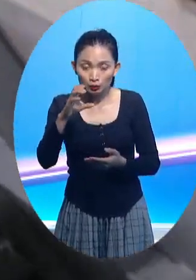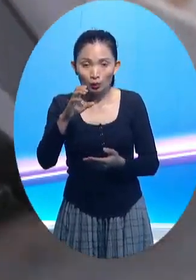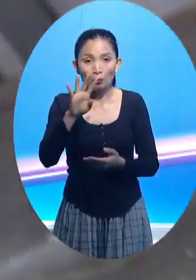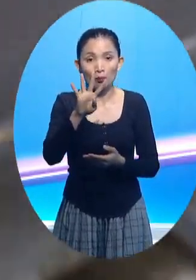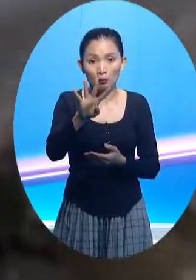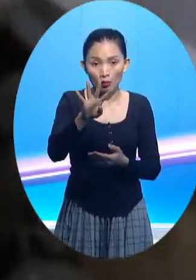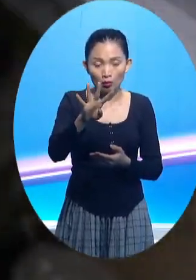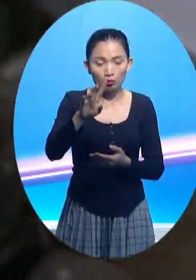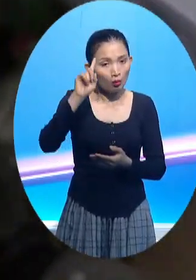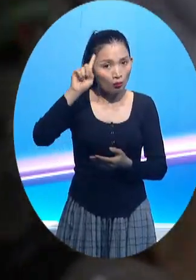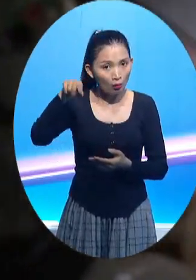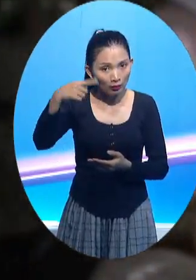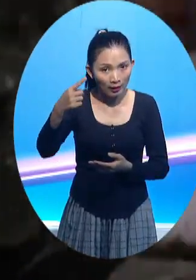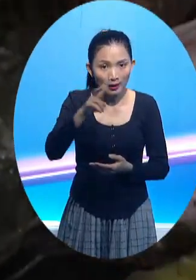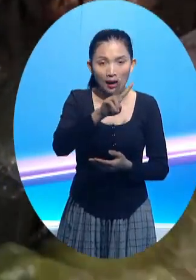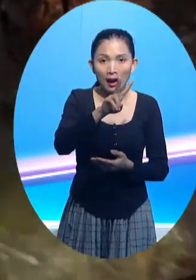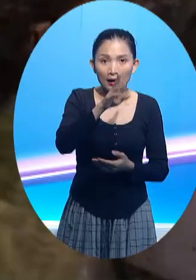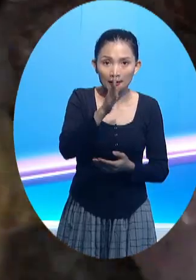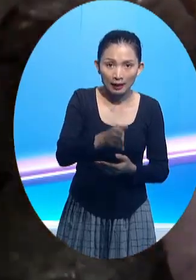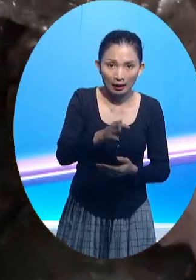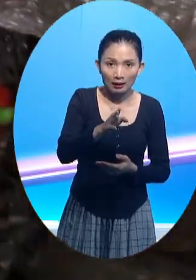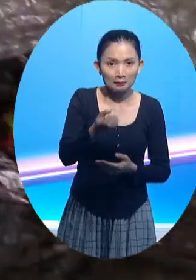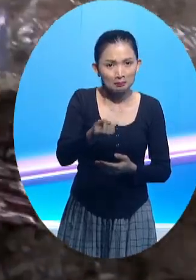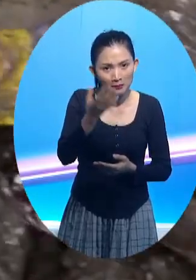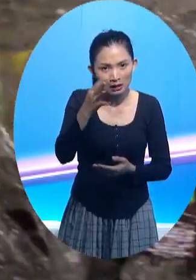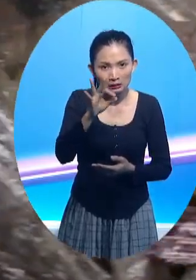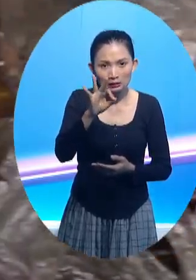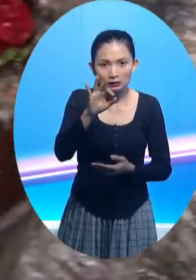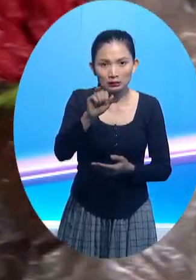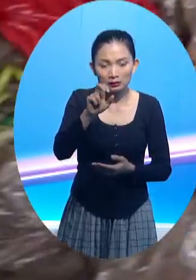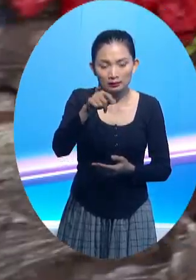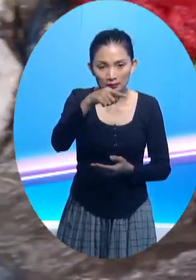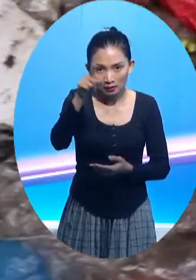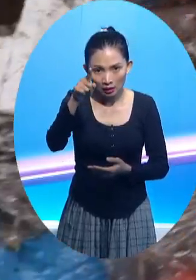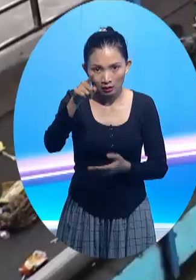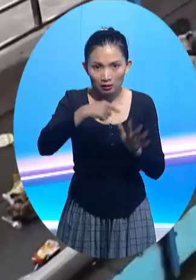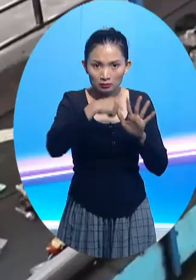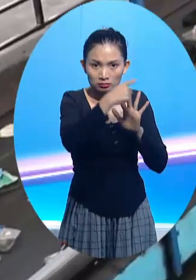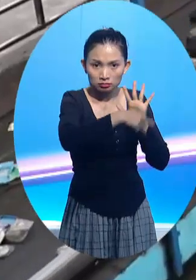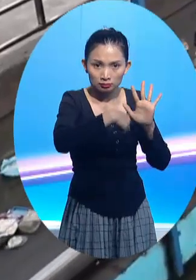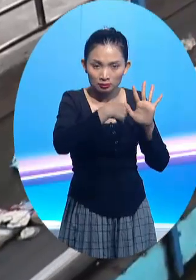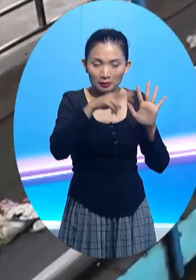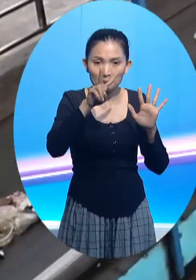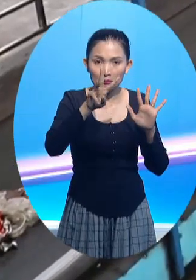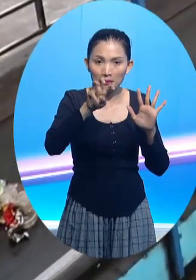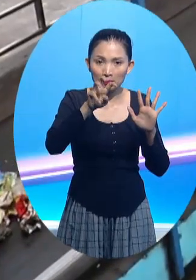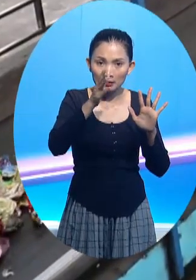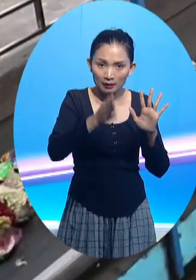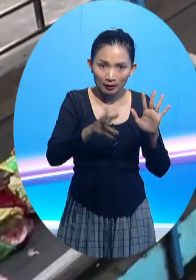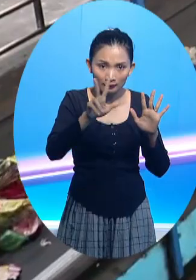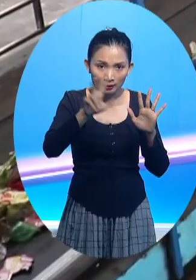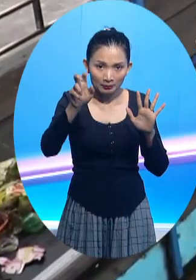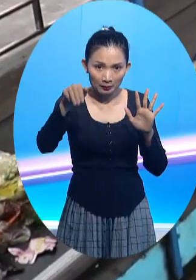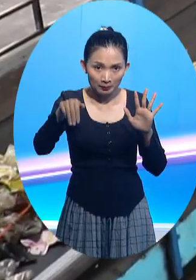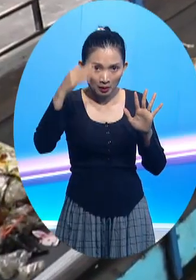ngày, quy mô khu tích ủ lên men trên 100.000 mét khối, diện tích sàn 30.800 mét vuông. Công ty có diện tích nhà xưởng ủ